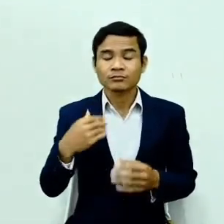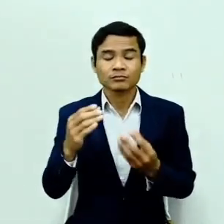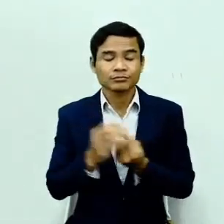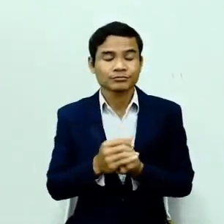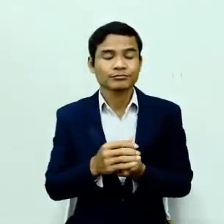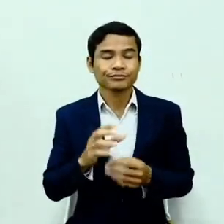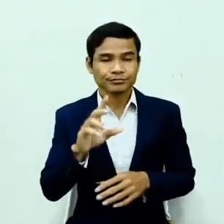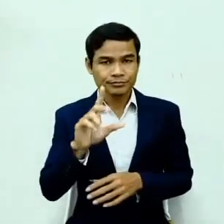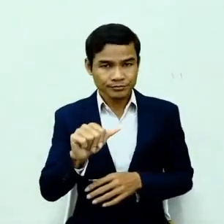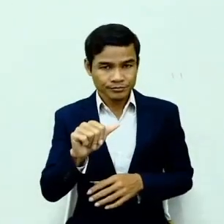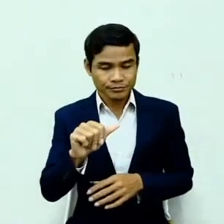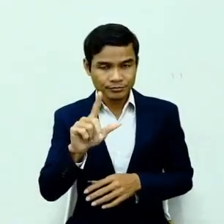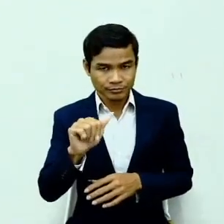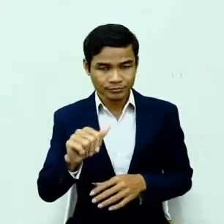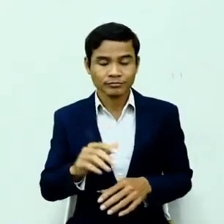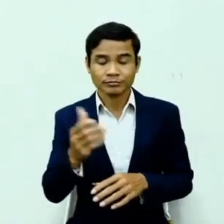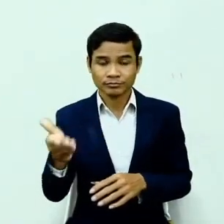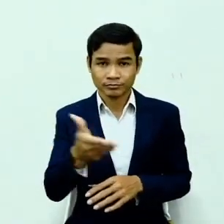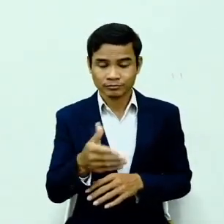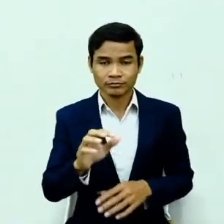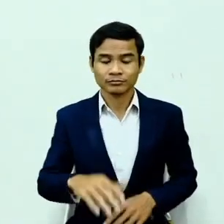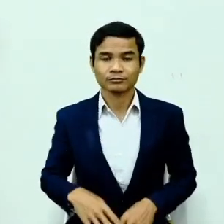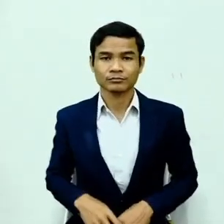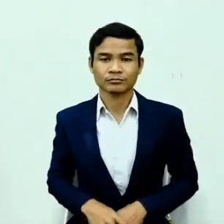nuôn mối. Mùi rồi nè con.